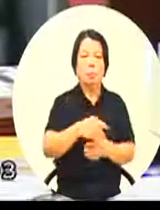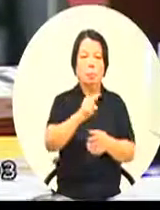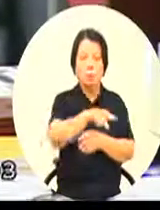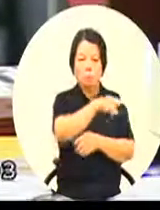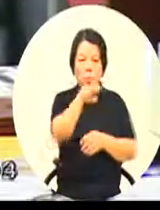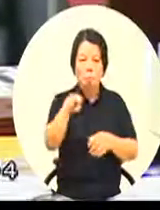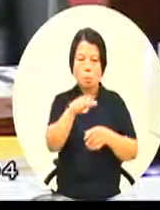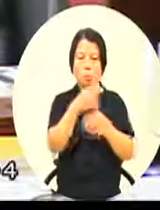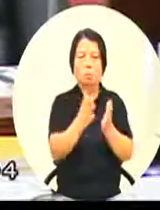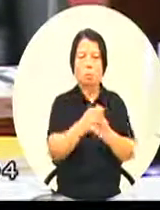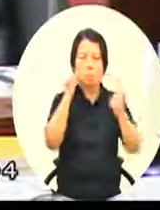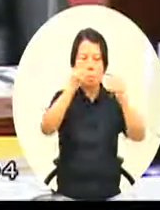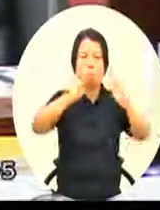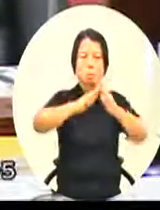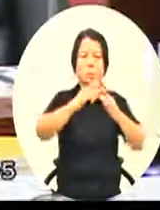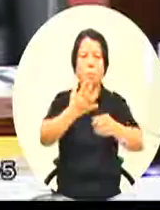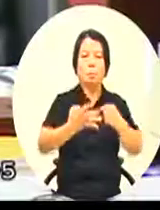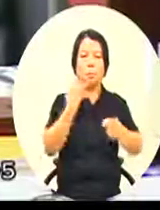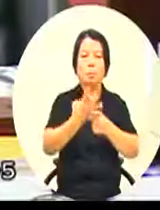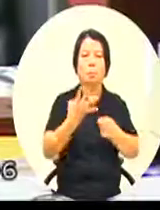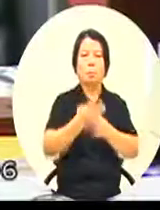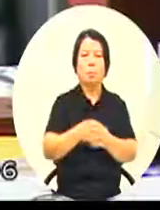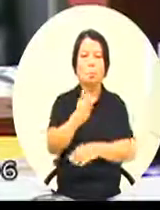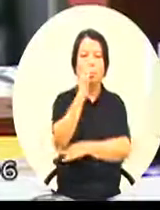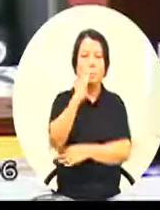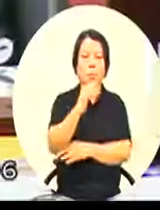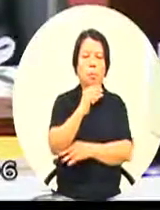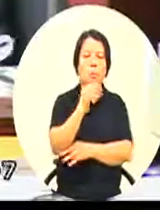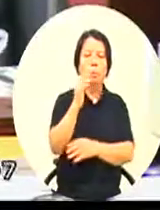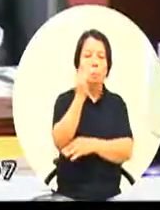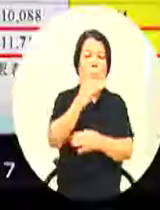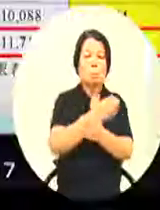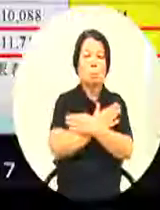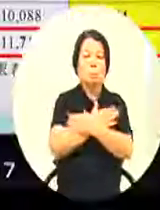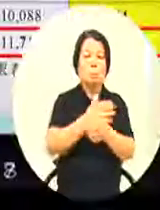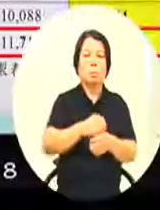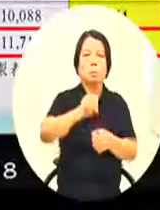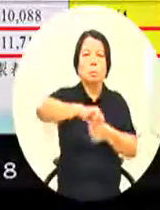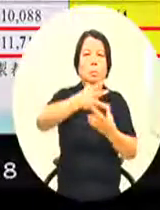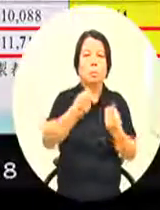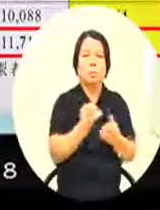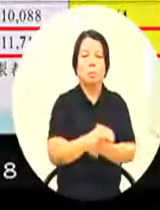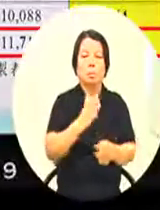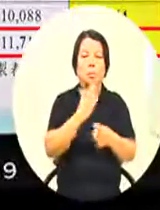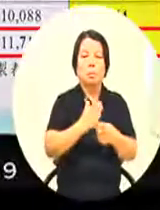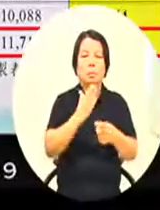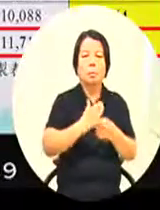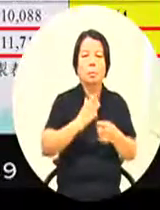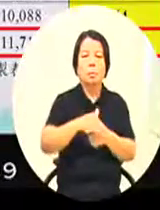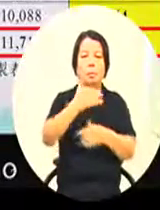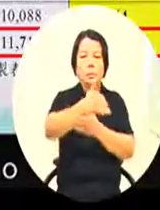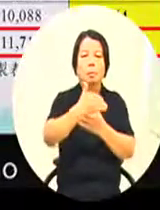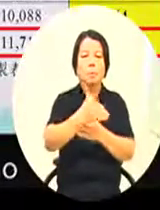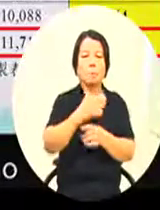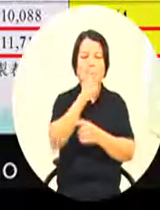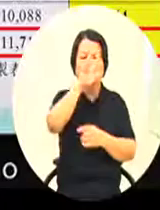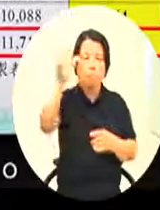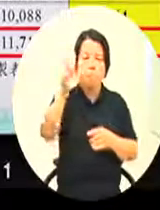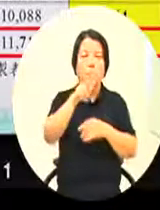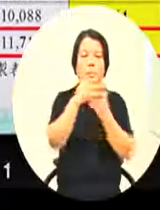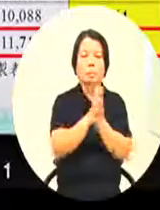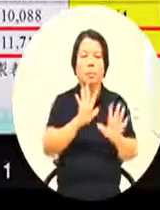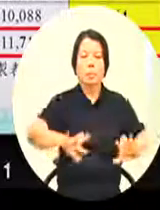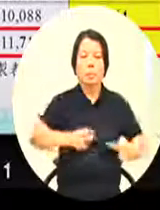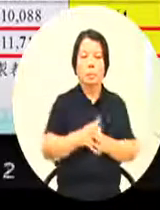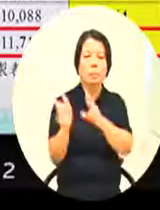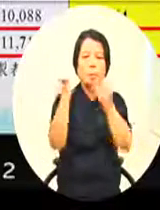来，其实高雄市这四年来的公幼是没有增班的，只有将半日班变为全日班。但我知道上次记者会之后好像你们